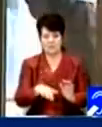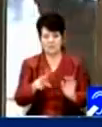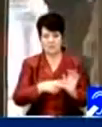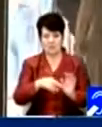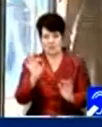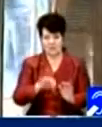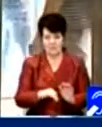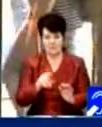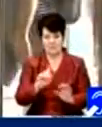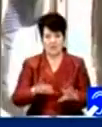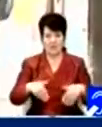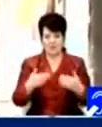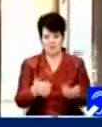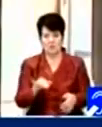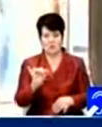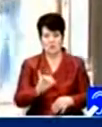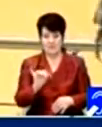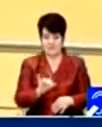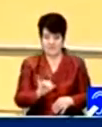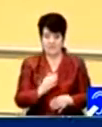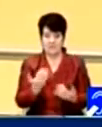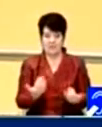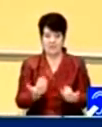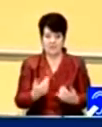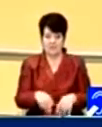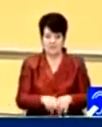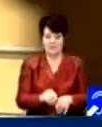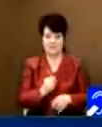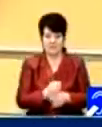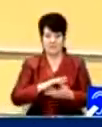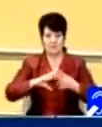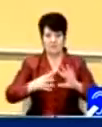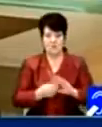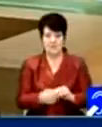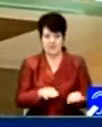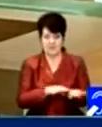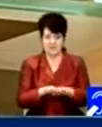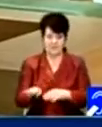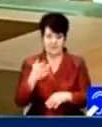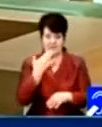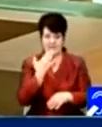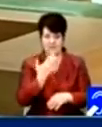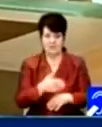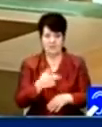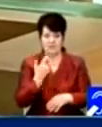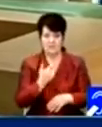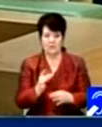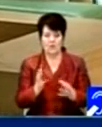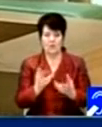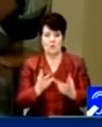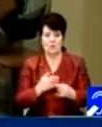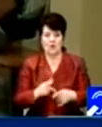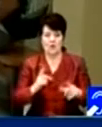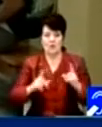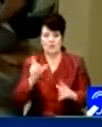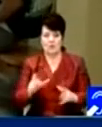din ce și-au propus universitățile. Astfel, dacă este să facem o analiză la nivel național, constatăm că numărul de studenți scade